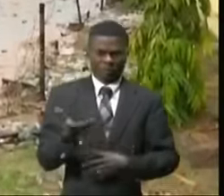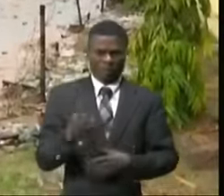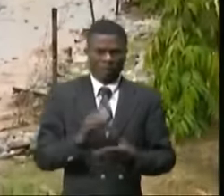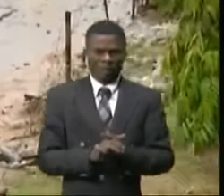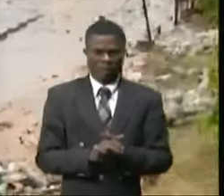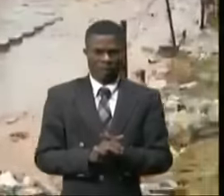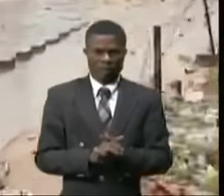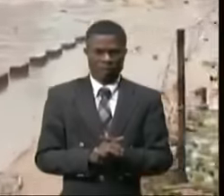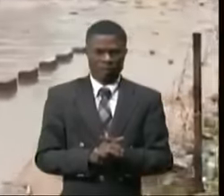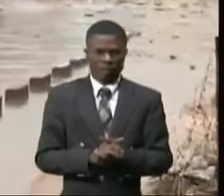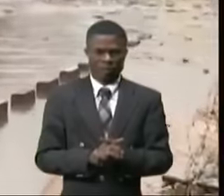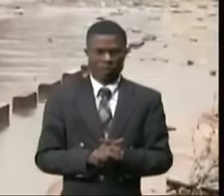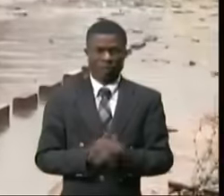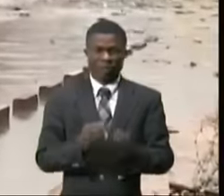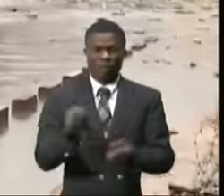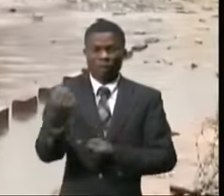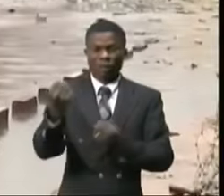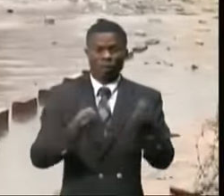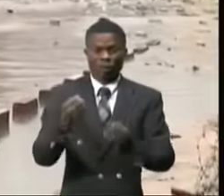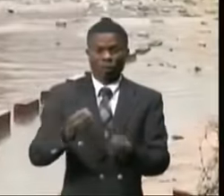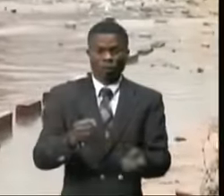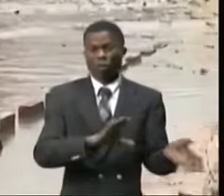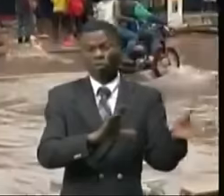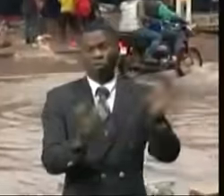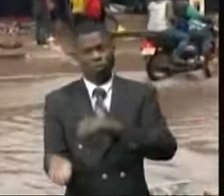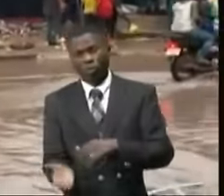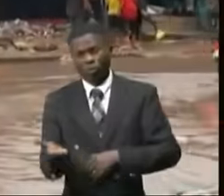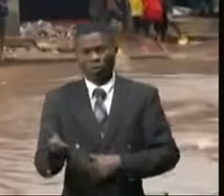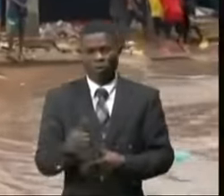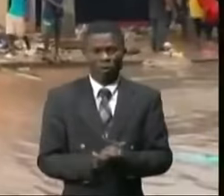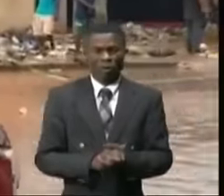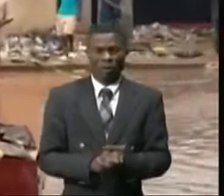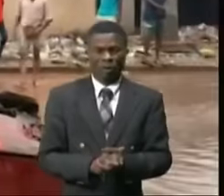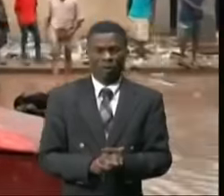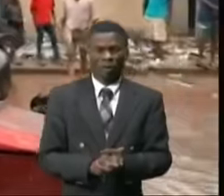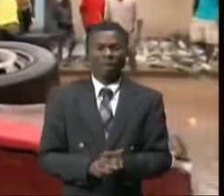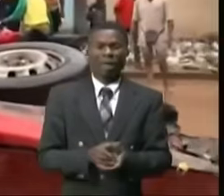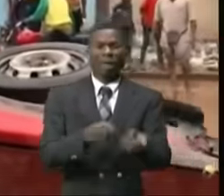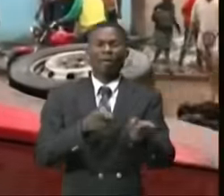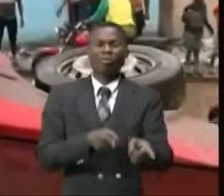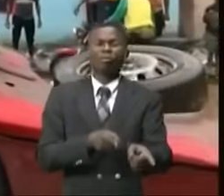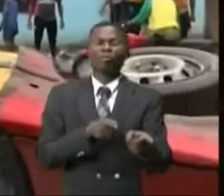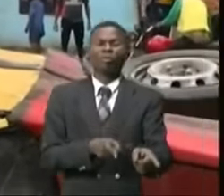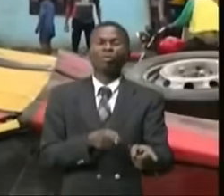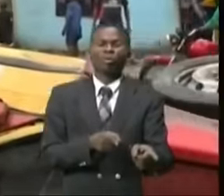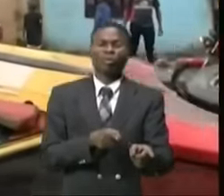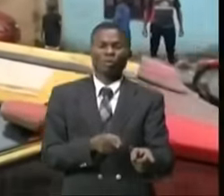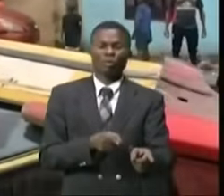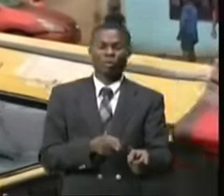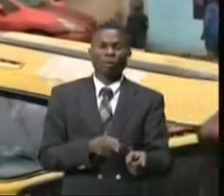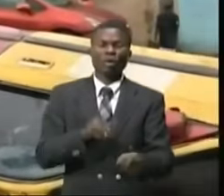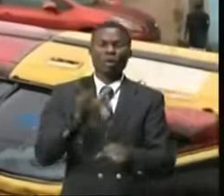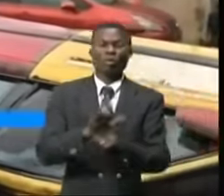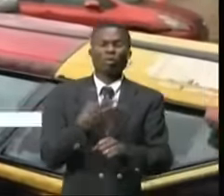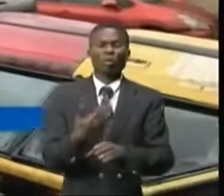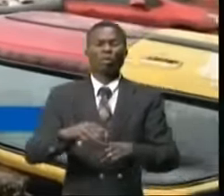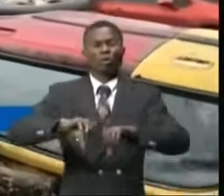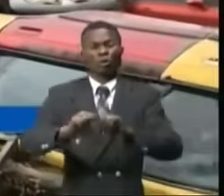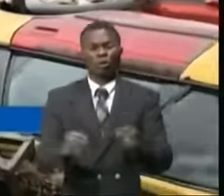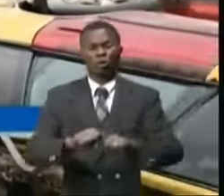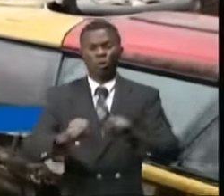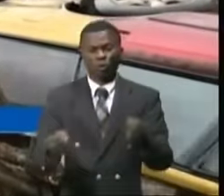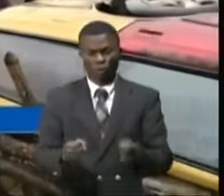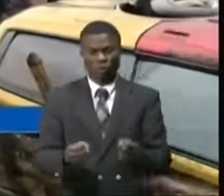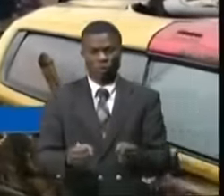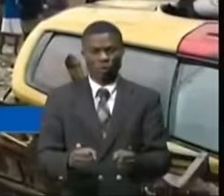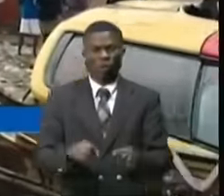Rivière inondée, véhicules renversés du coup, la circulation est paralysée. Outre de dégâts matériels répertoriés, le pluie